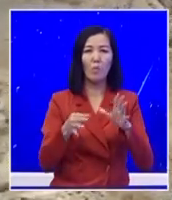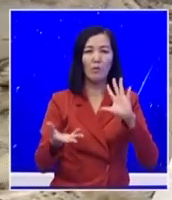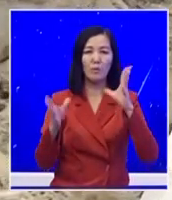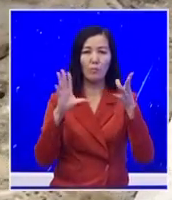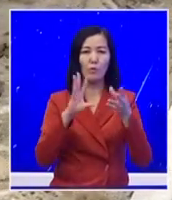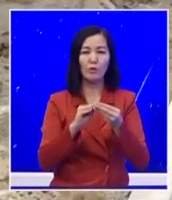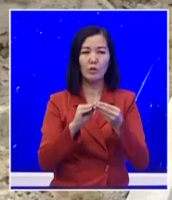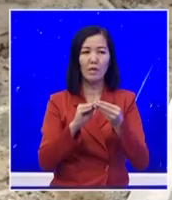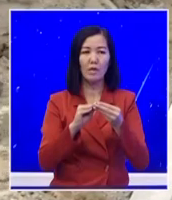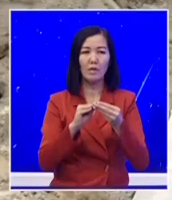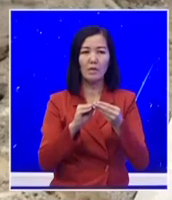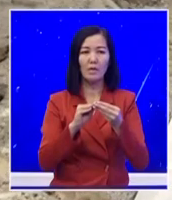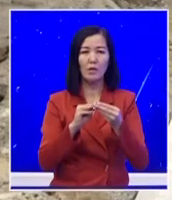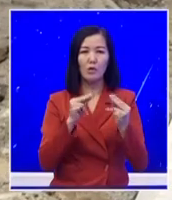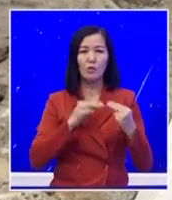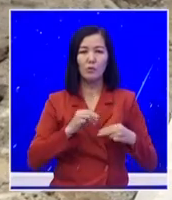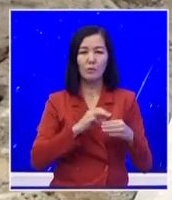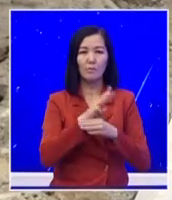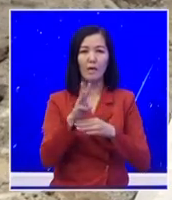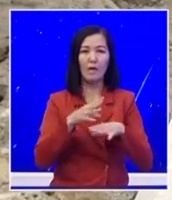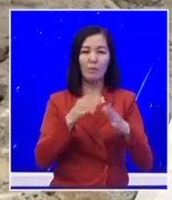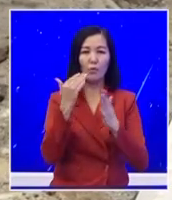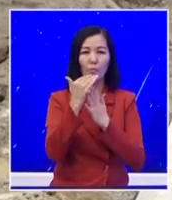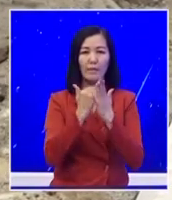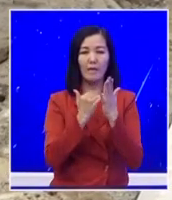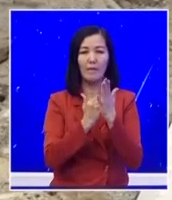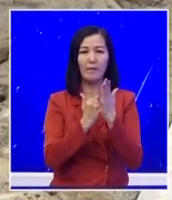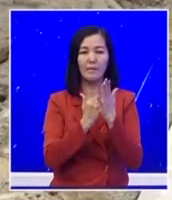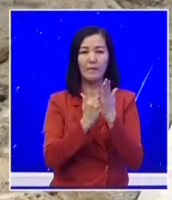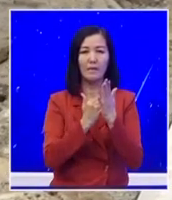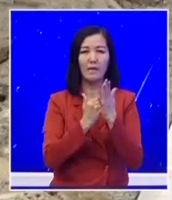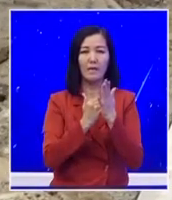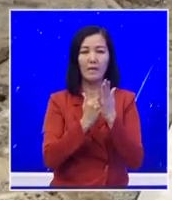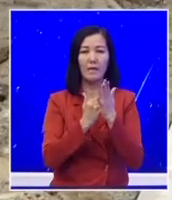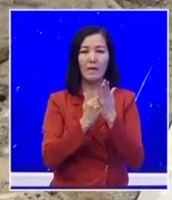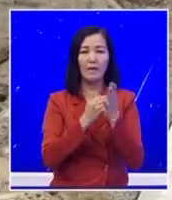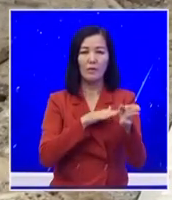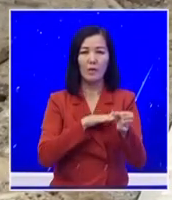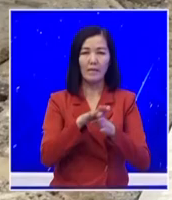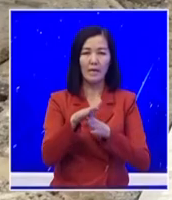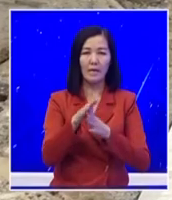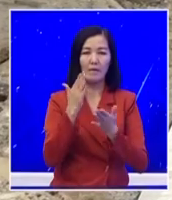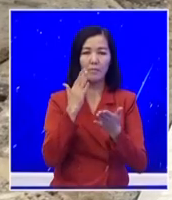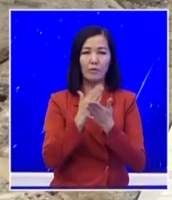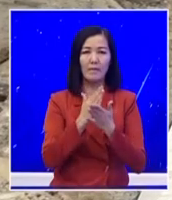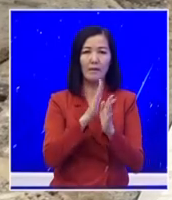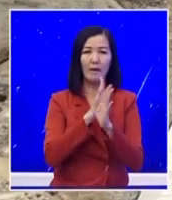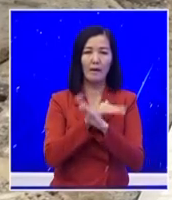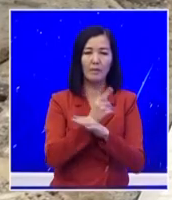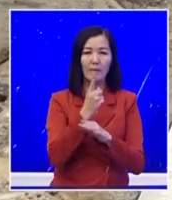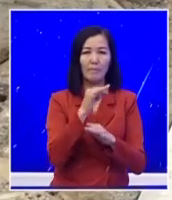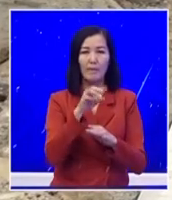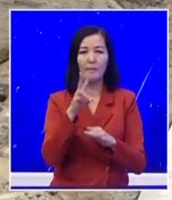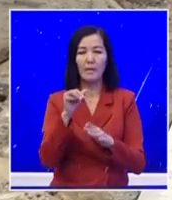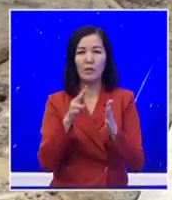осы жұмыспен қамту бағдарламасы арқылы жасалынып жатыр. Соның ішінде мына Қапшағай қаласында 1 миллиард